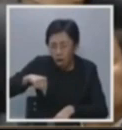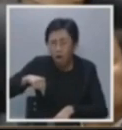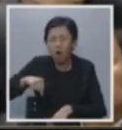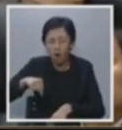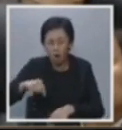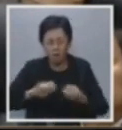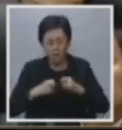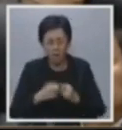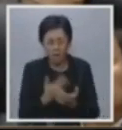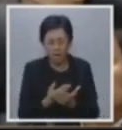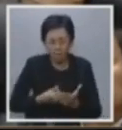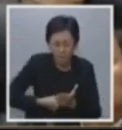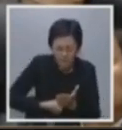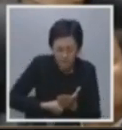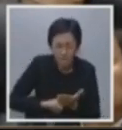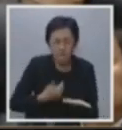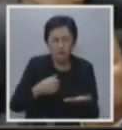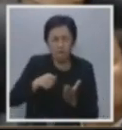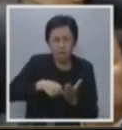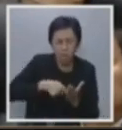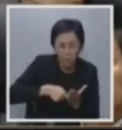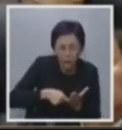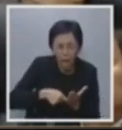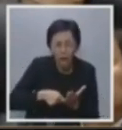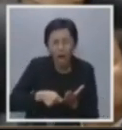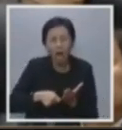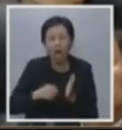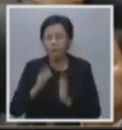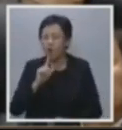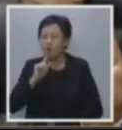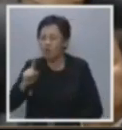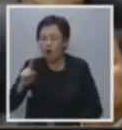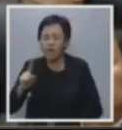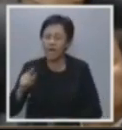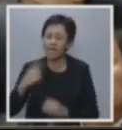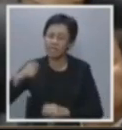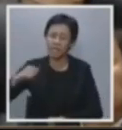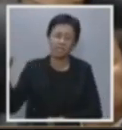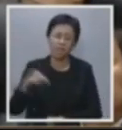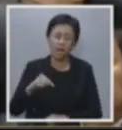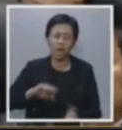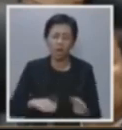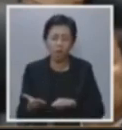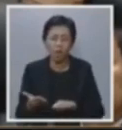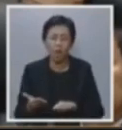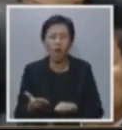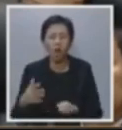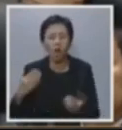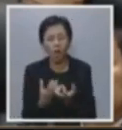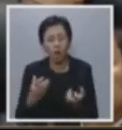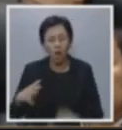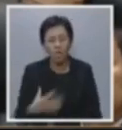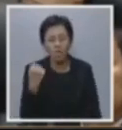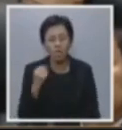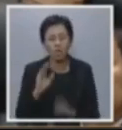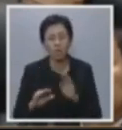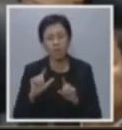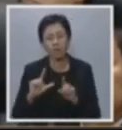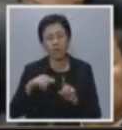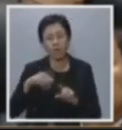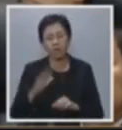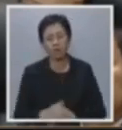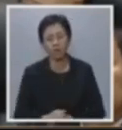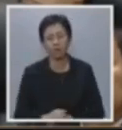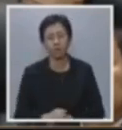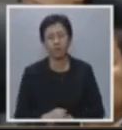ในสภาวะที่ถูกฟ้องร้องล้มละลายยึดทรัพย์สินจำนวนนับล้านคนโครงสร้างเหล่านี้เนี่